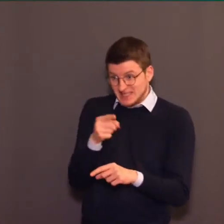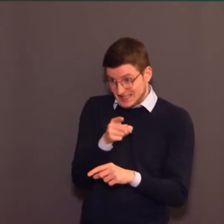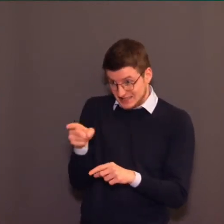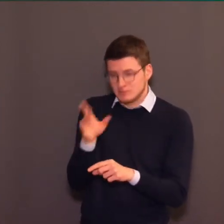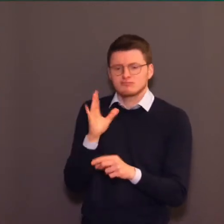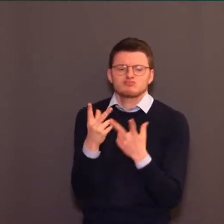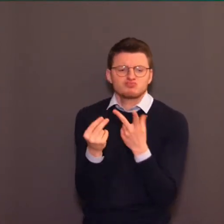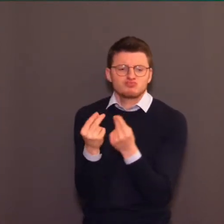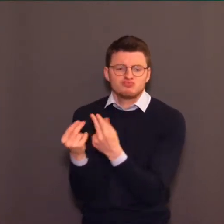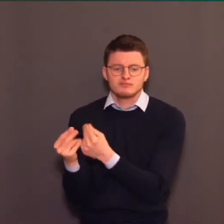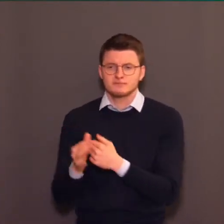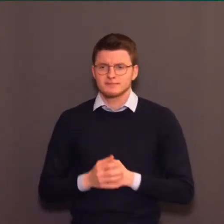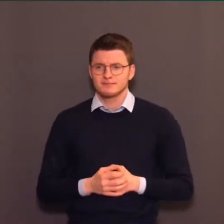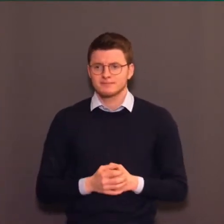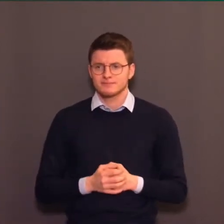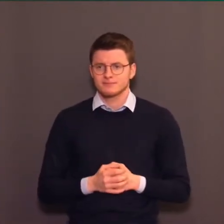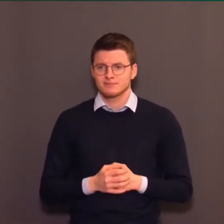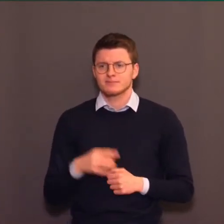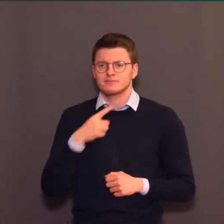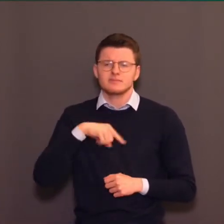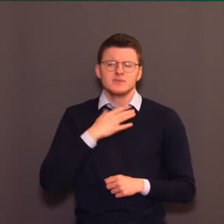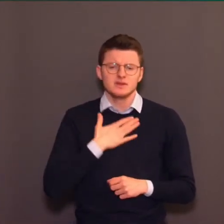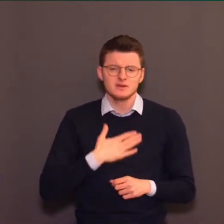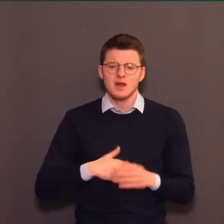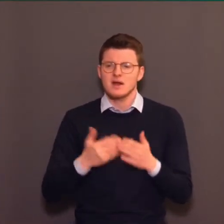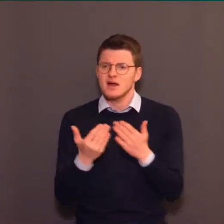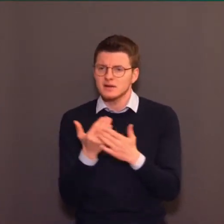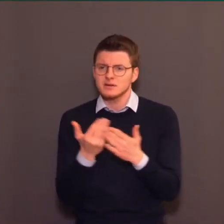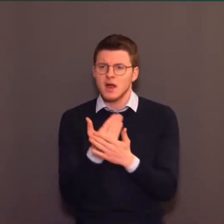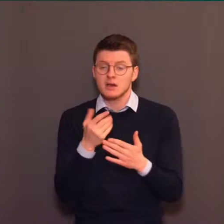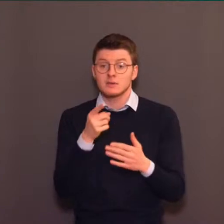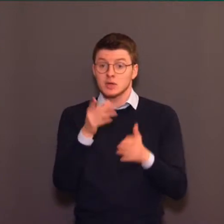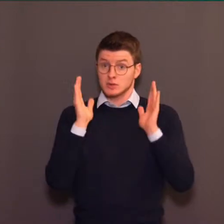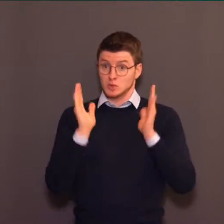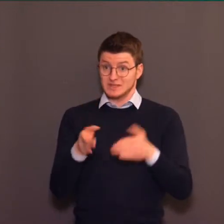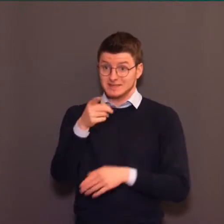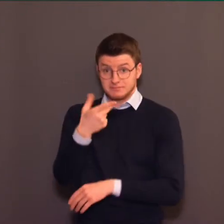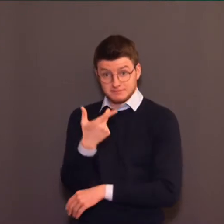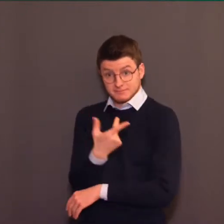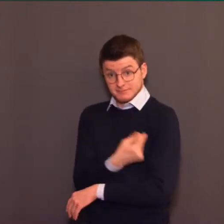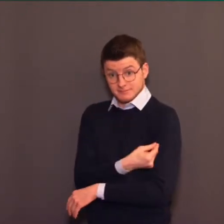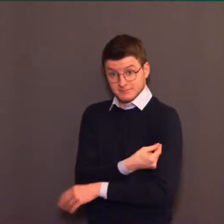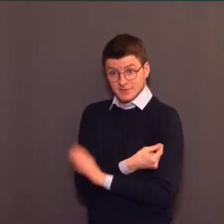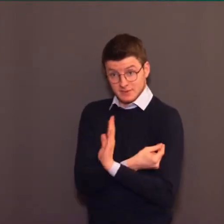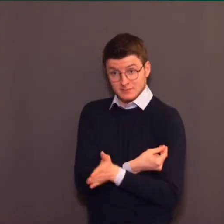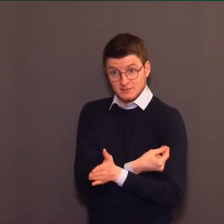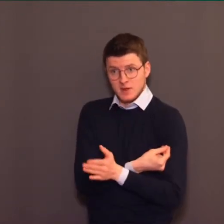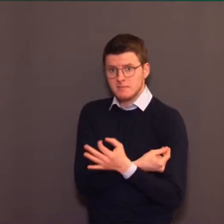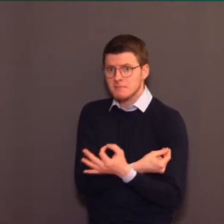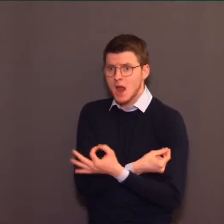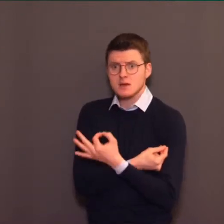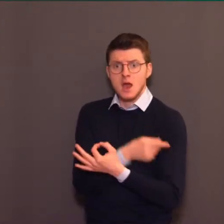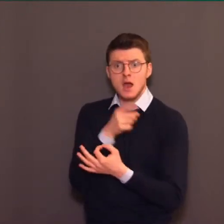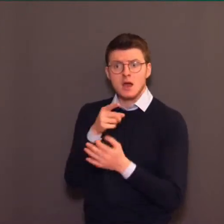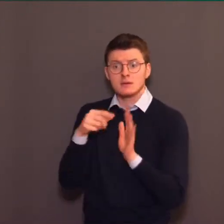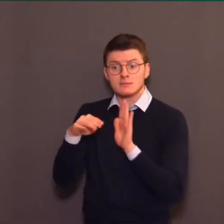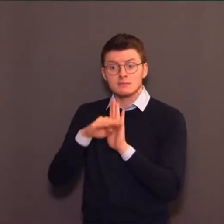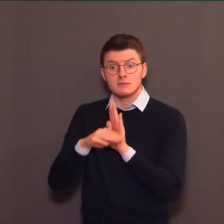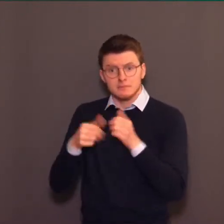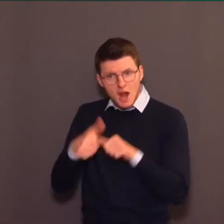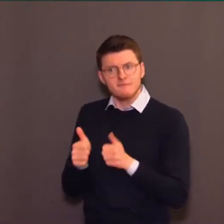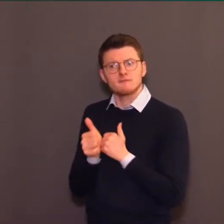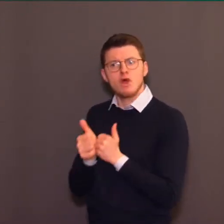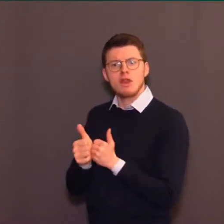We willen hierbij ook nog eens herhalen dat wanneer u gevaccineerd bent, het belangrijk is dat u de maatregelen nog blijft